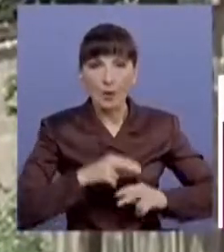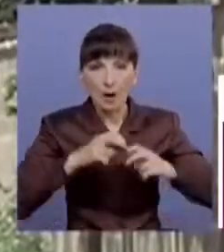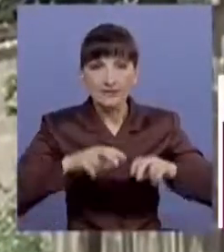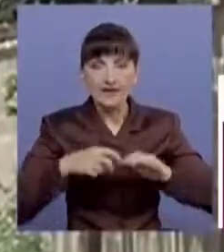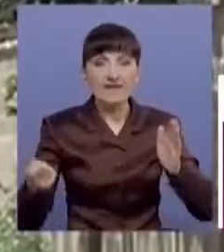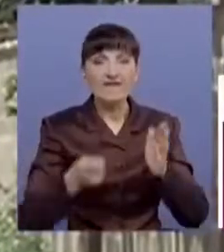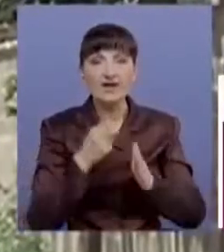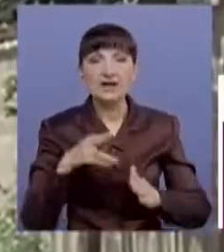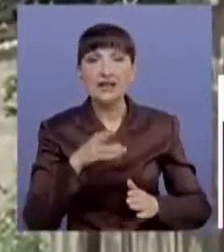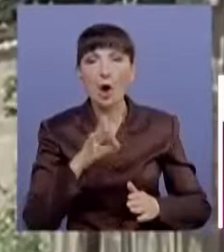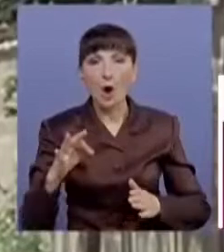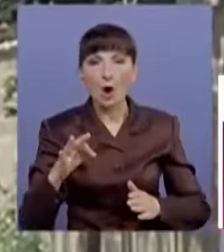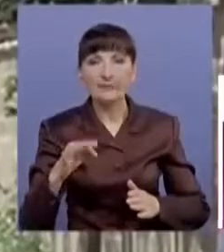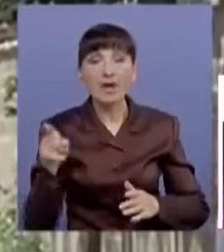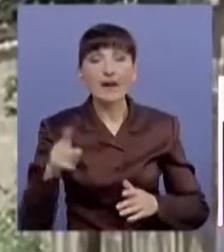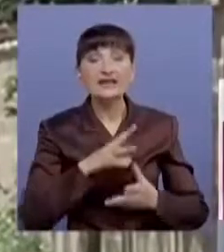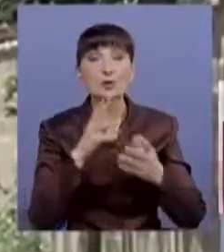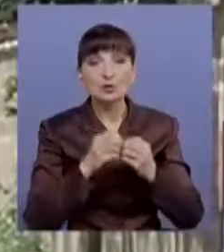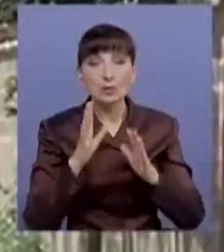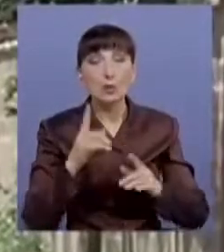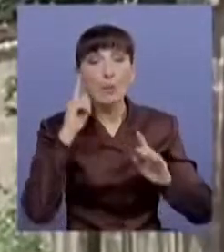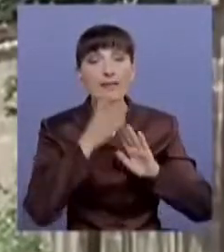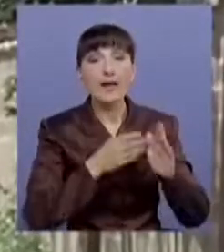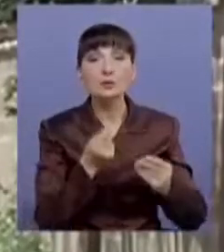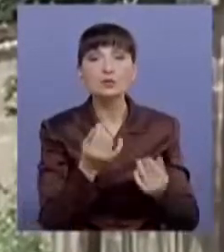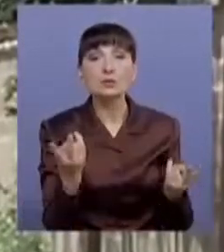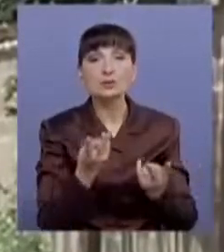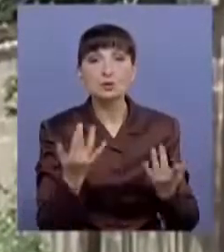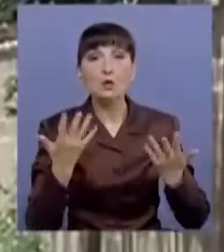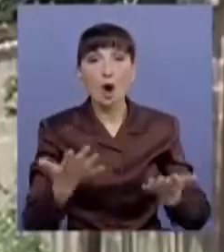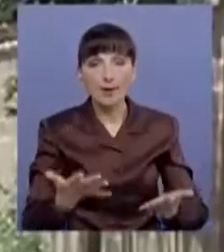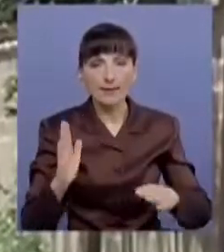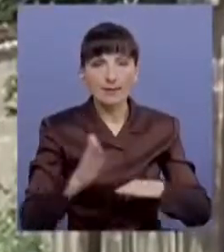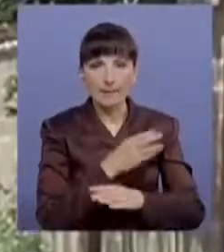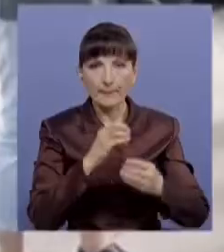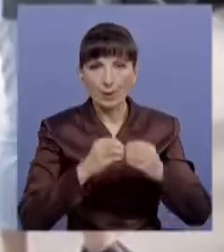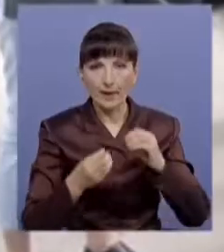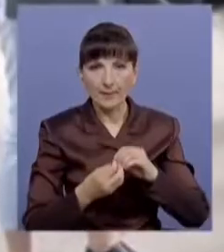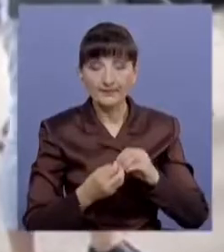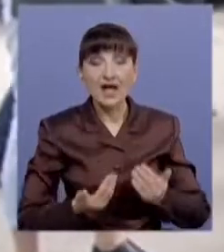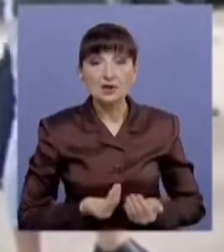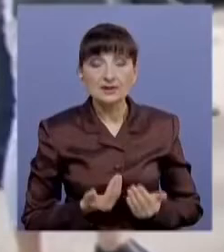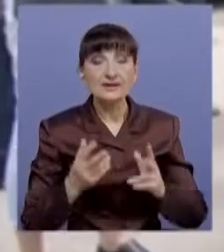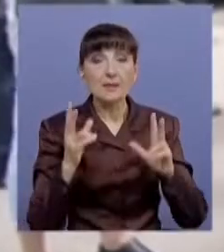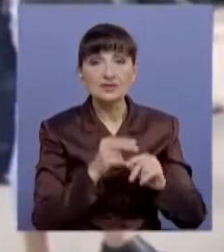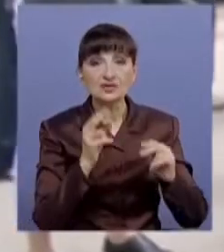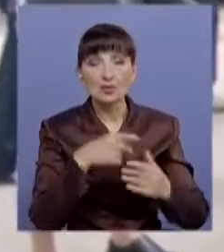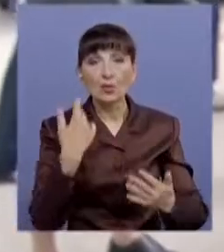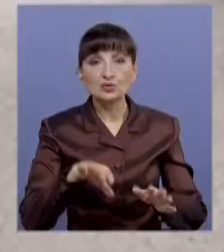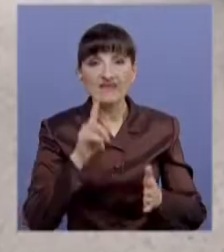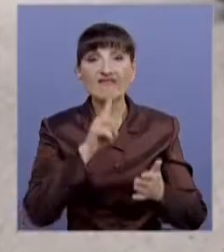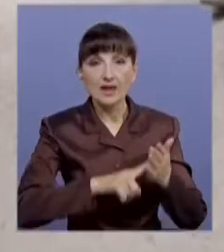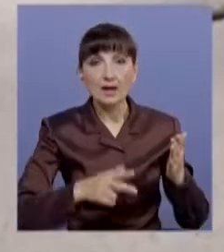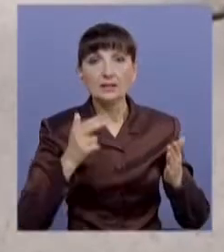ТОО «Энергоресурс». По их заключению мы сможем понять, какая сумма нужна для ликвидации проблемы. Жильцы обещаниям чиновников